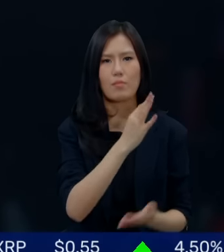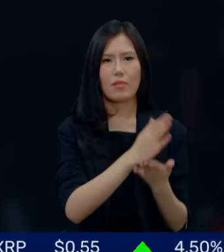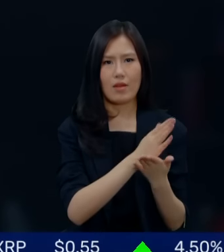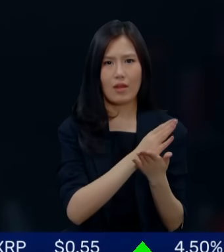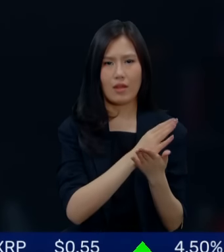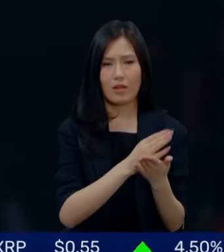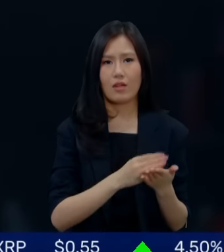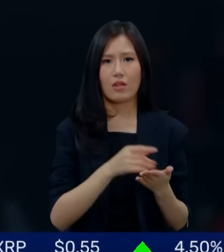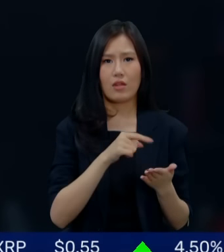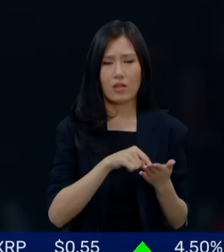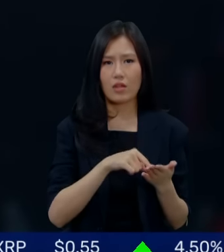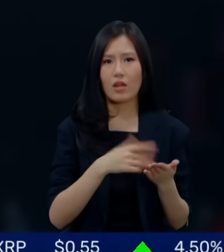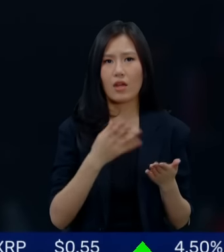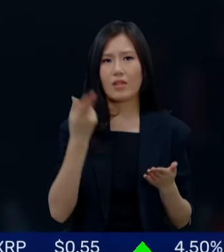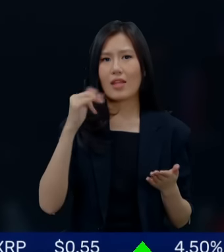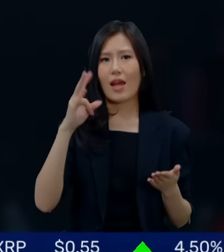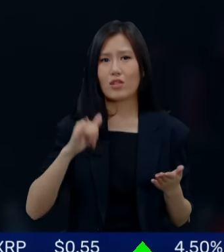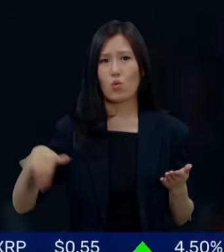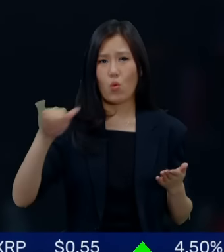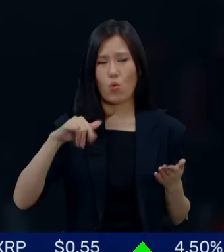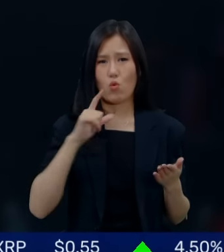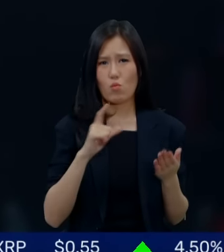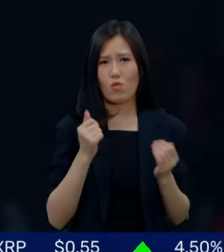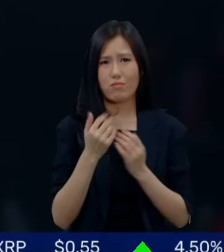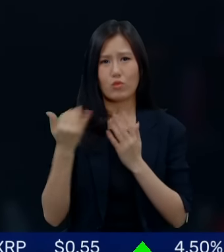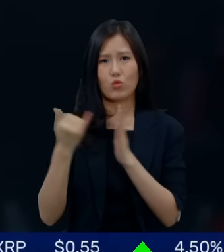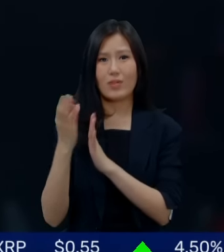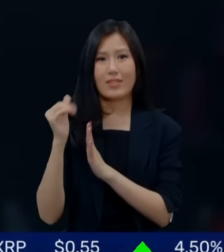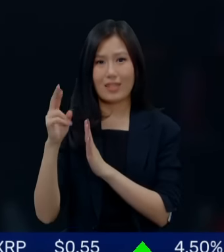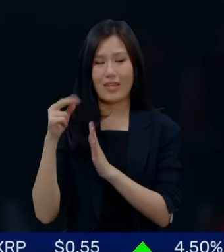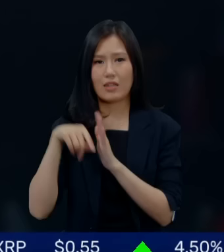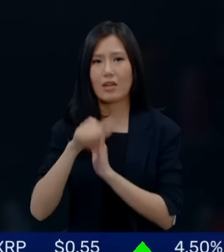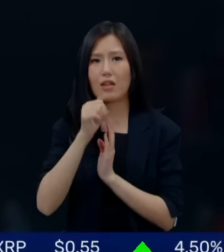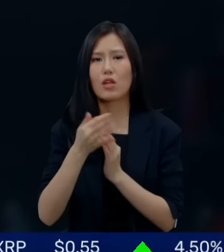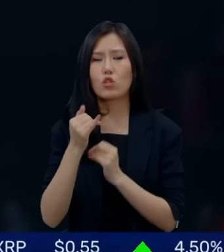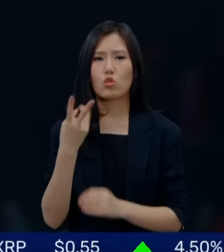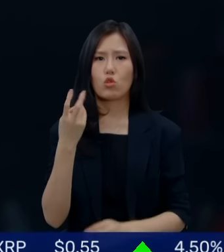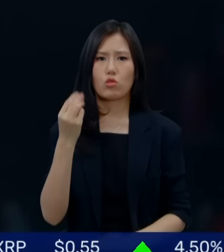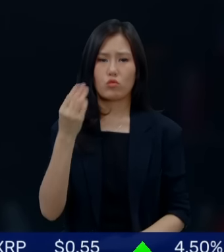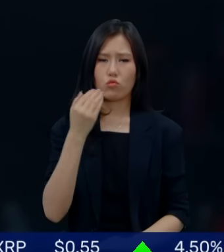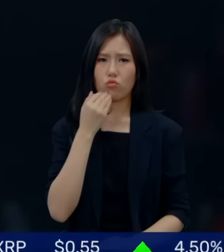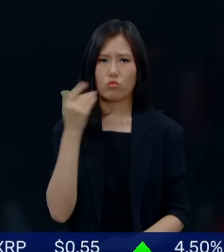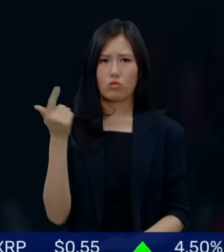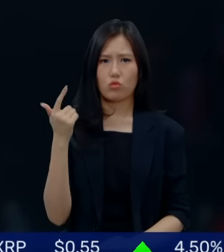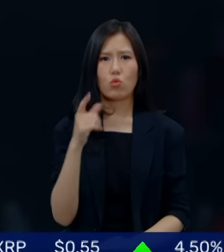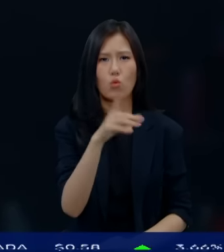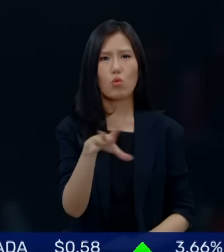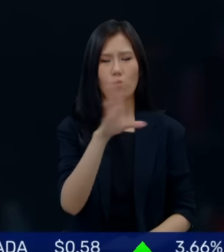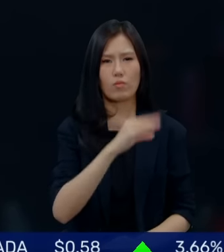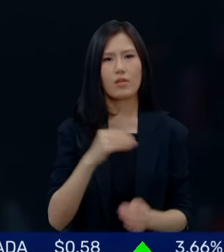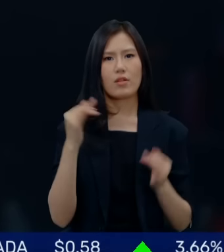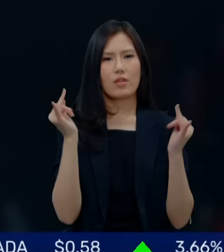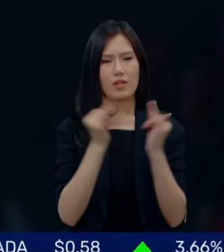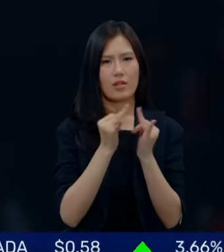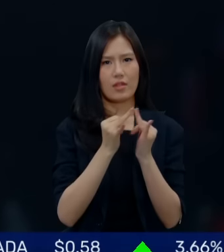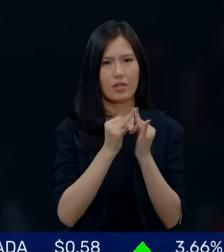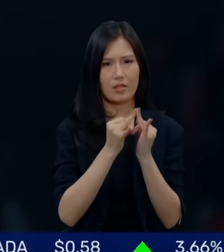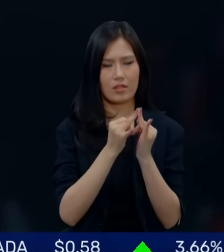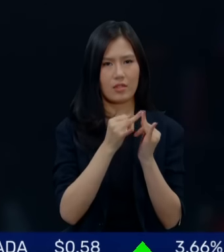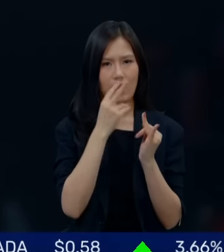хоёр дахин илүү их хүн амтай дайн улсад 20 орчим телевиз сонин сэтгүүл байдаг байна. Иргэд мэдээллийн гол их сурвалжаа цахим орчин гэж хараагүй